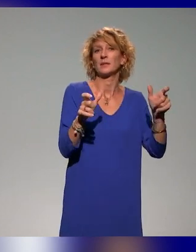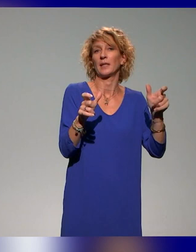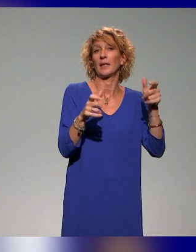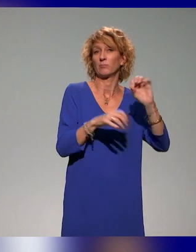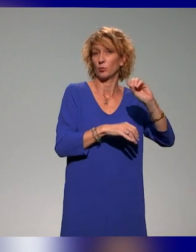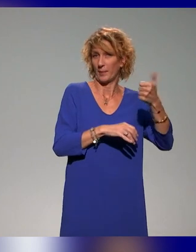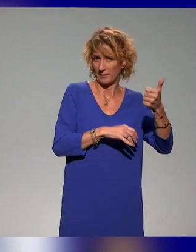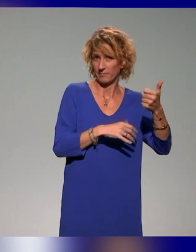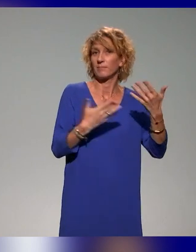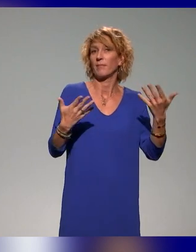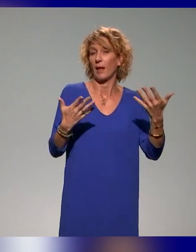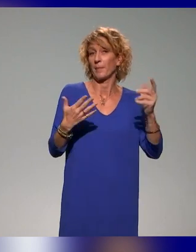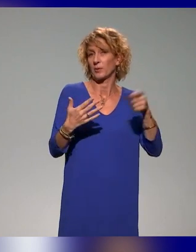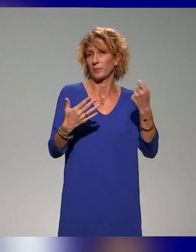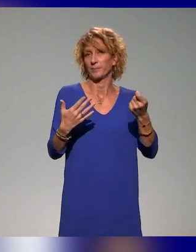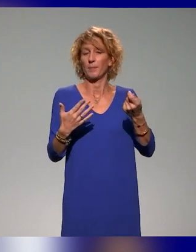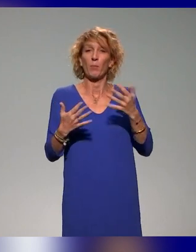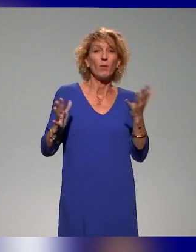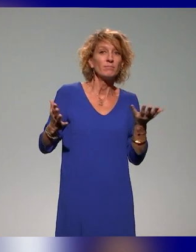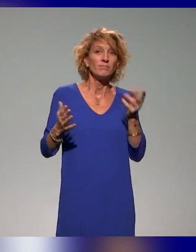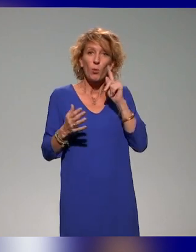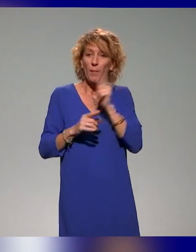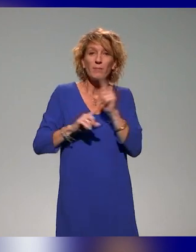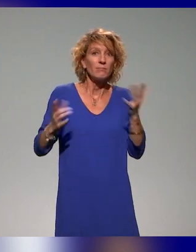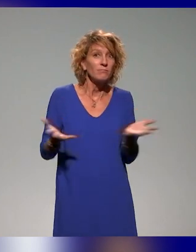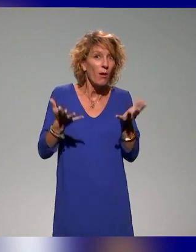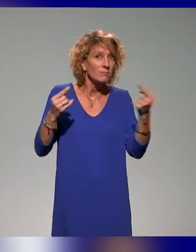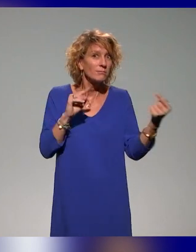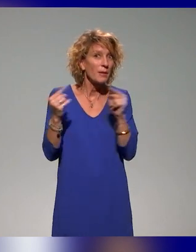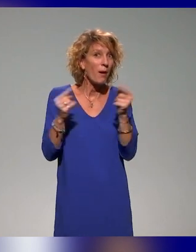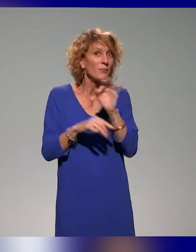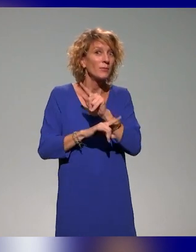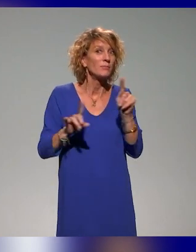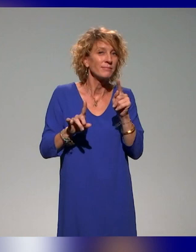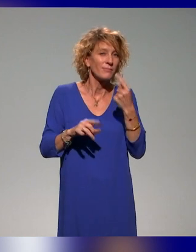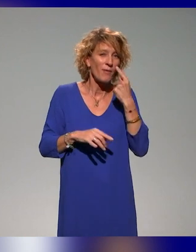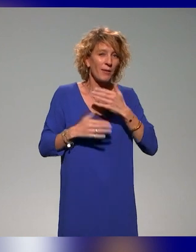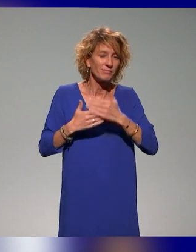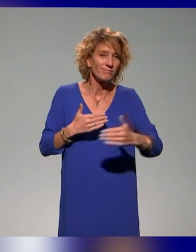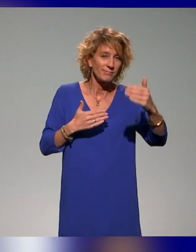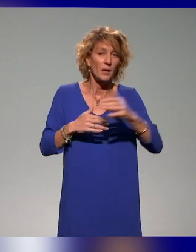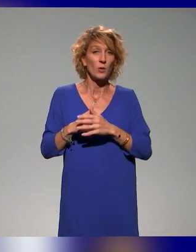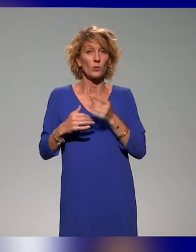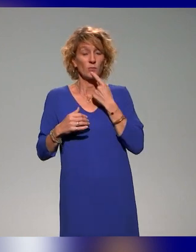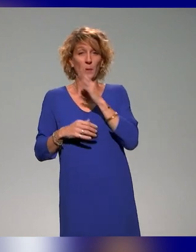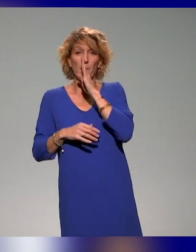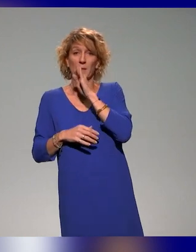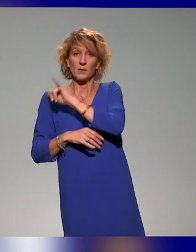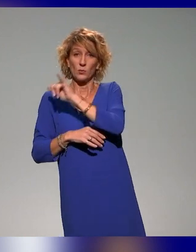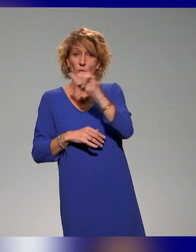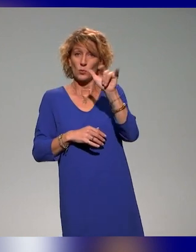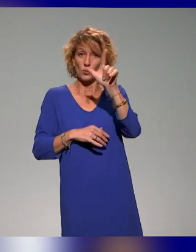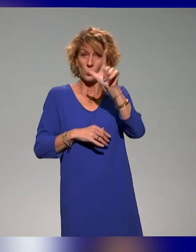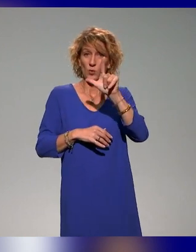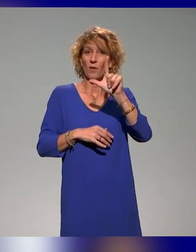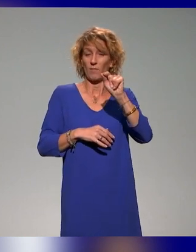d'accessibilité numérique. Mais à la limite, je lance le débat. Voilà. Donc à partir de midi et jusqu'à